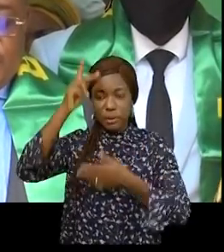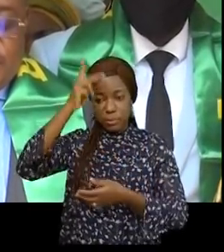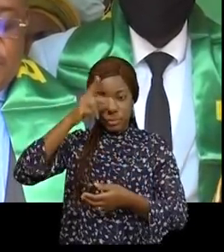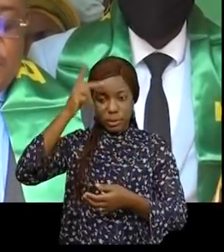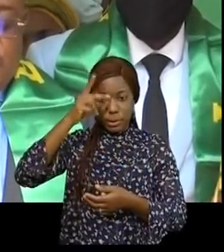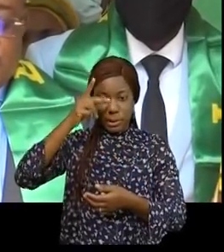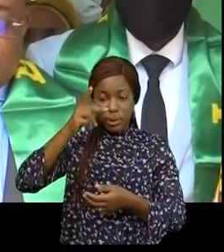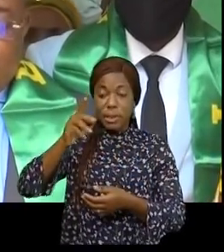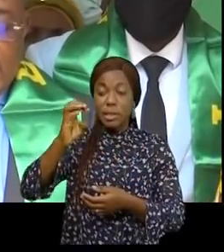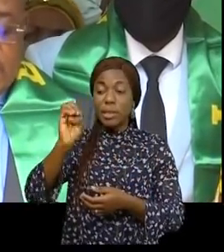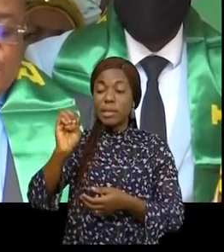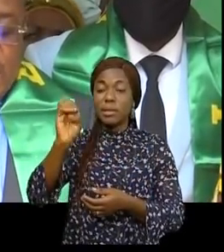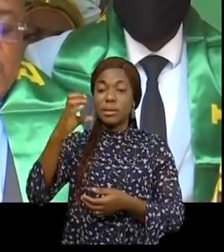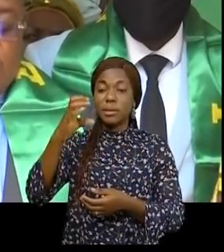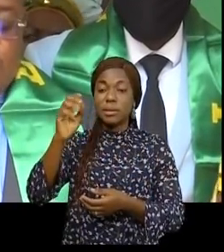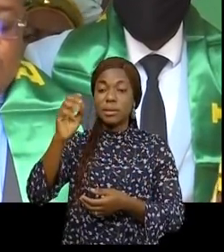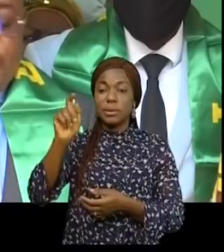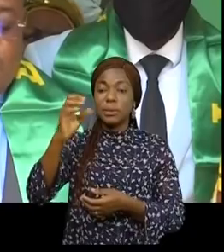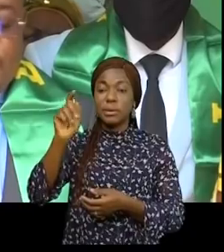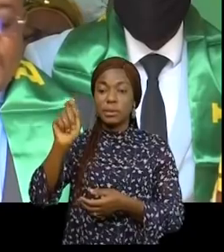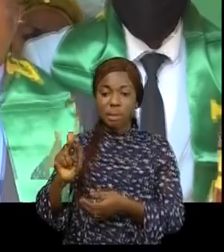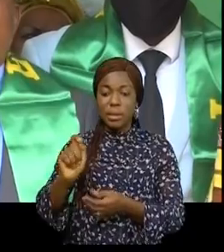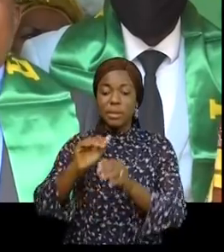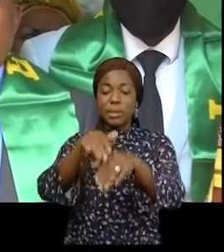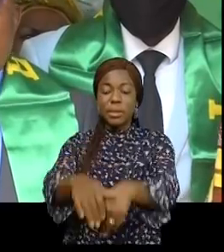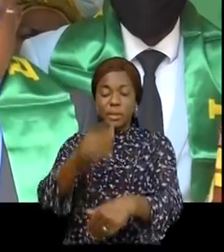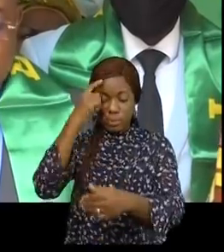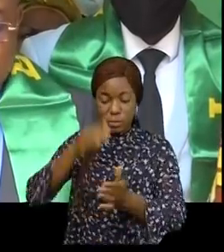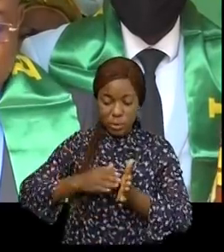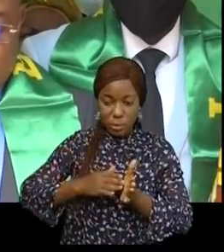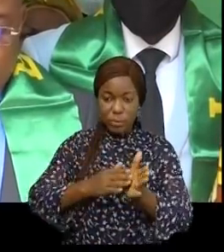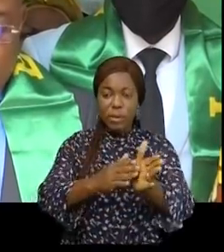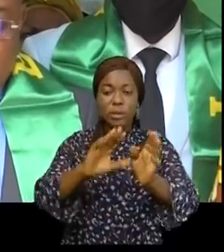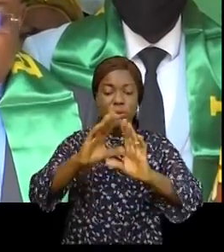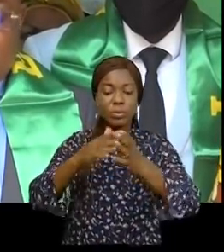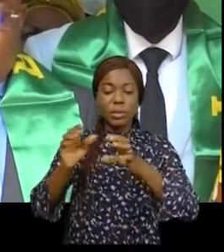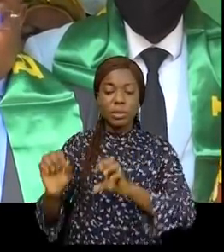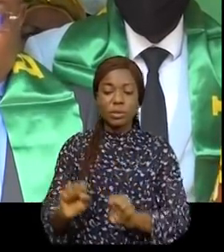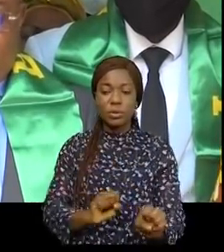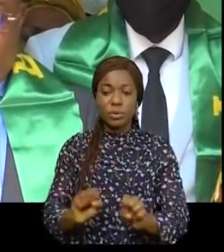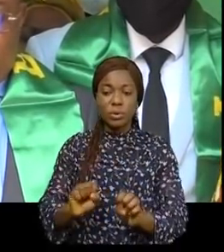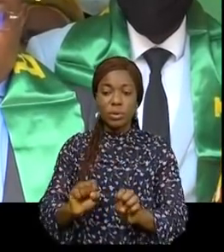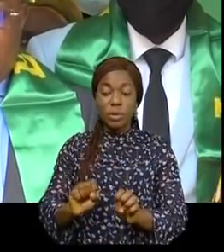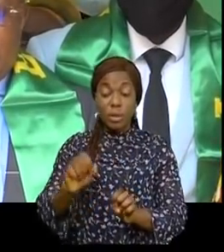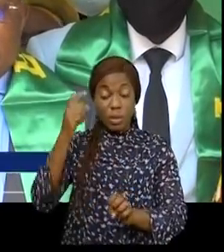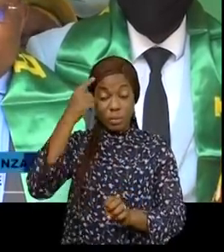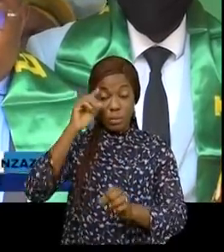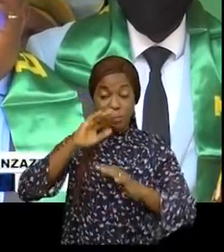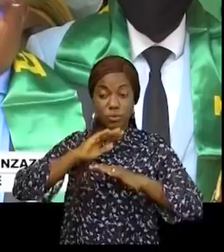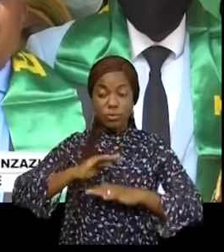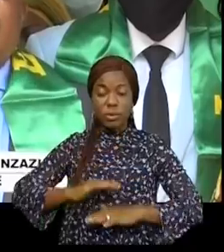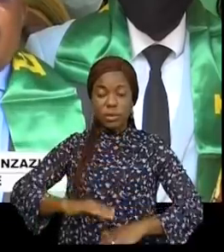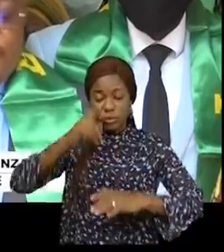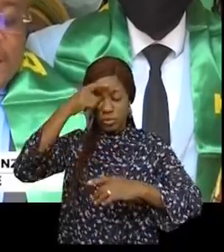ECT s'engage à accompagner toute action visant à soulager, tant soit peu, la